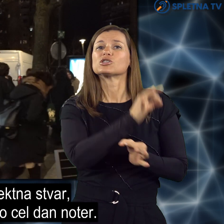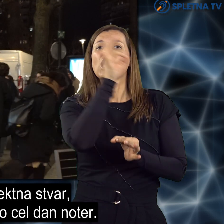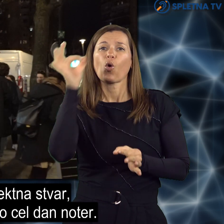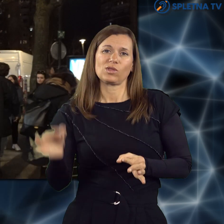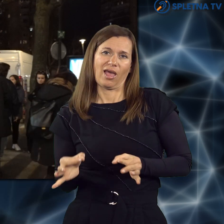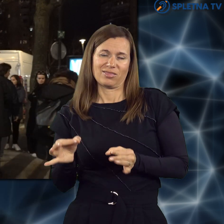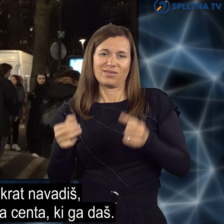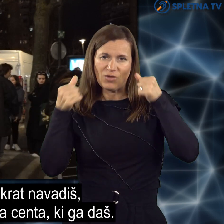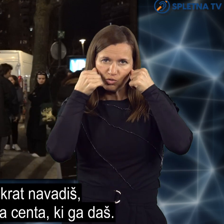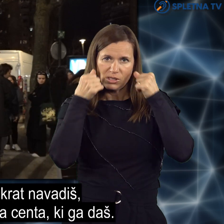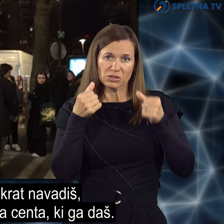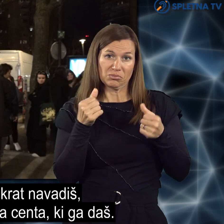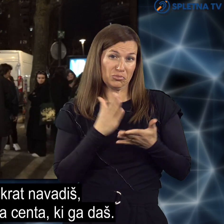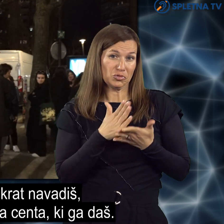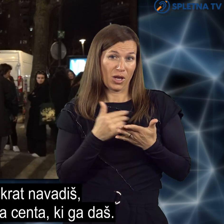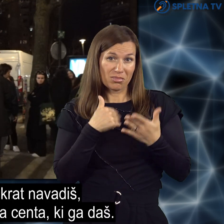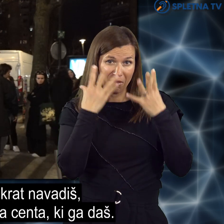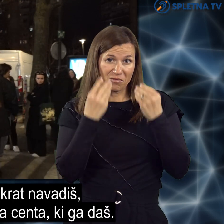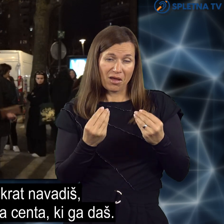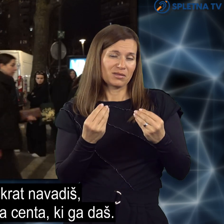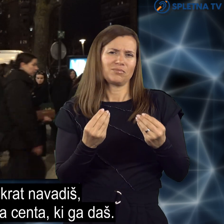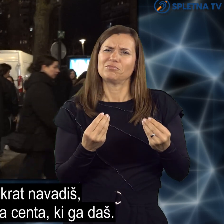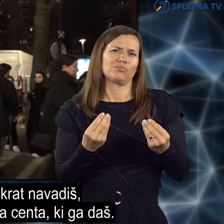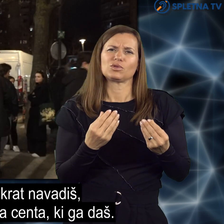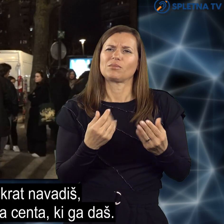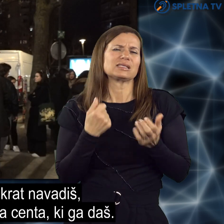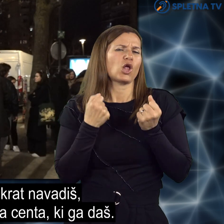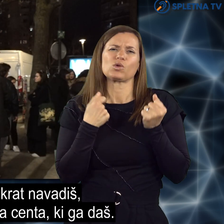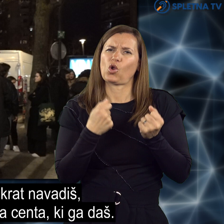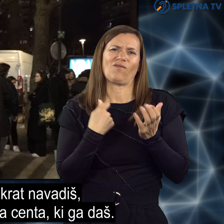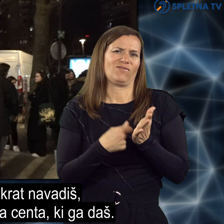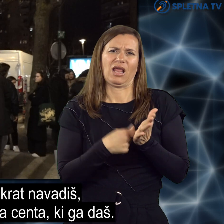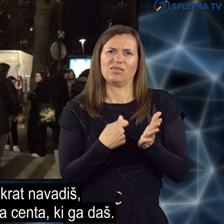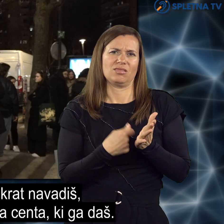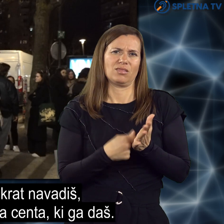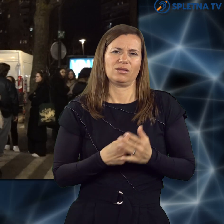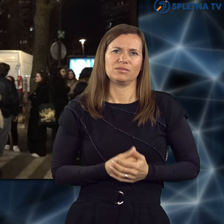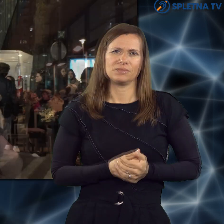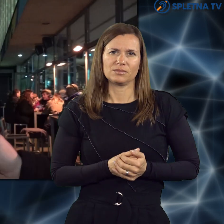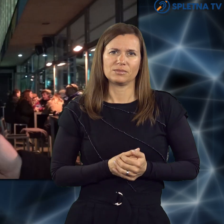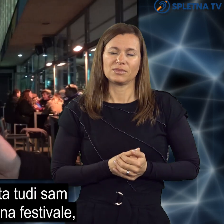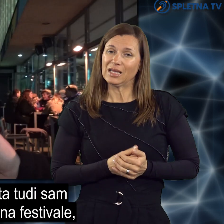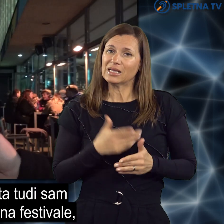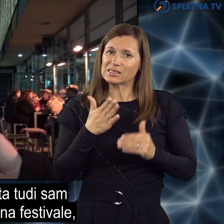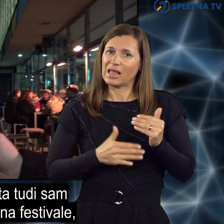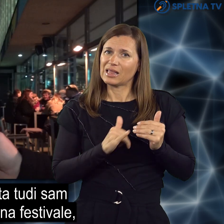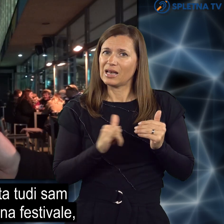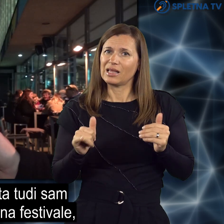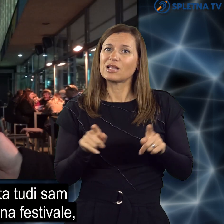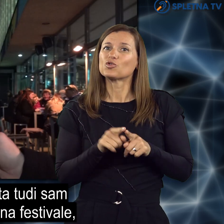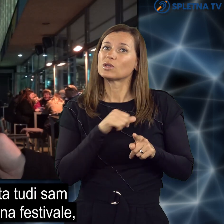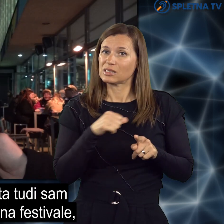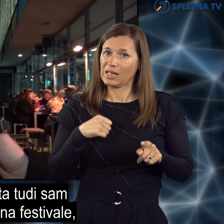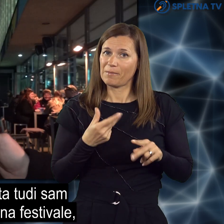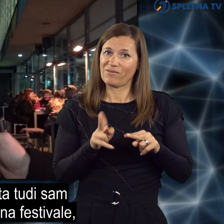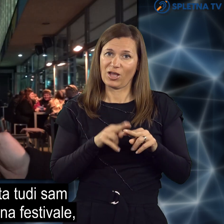noter. Ker se jih enkrat navadiš, so vredni vsakega centa, ki daš. Ja, zadnja leta tudi sam